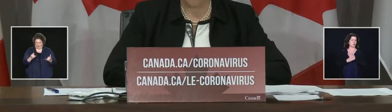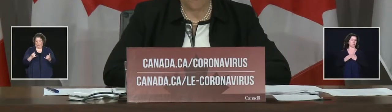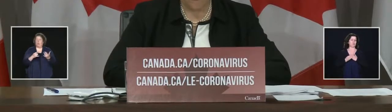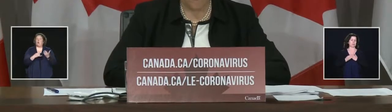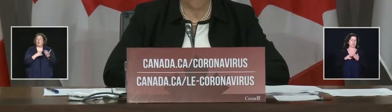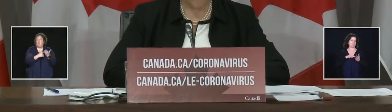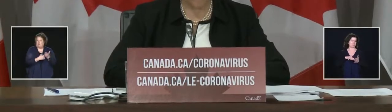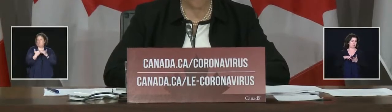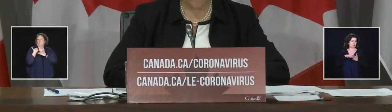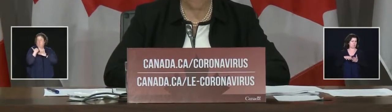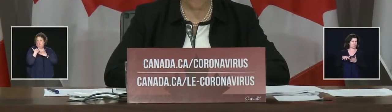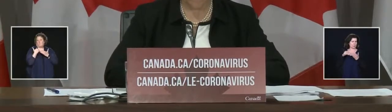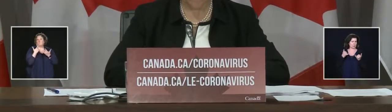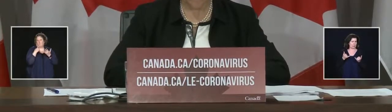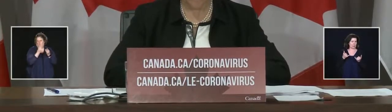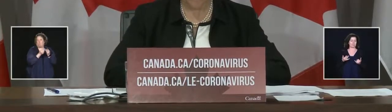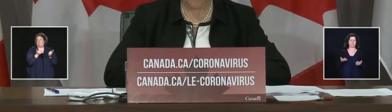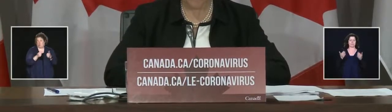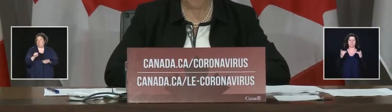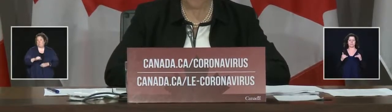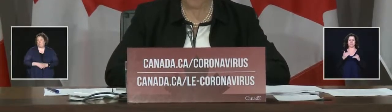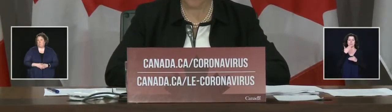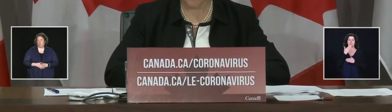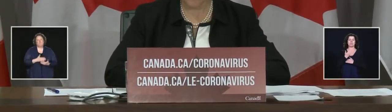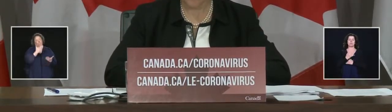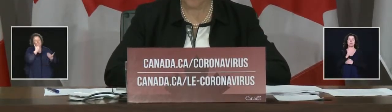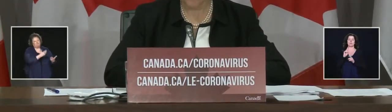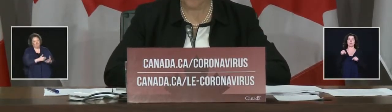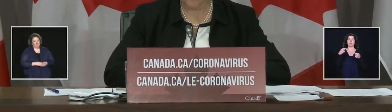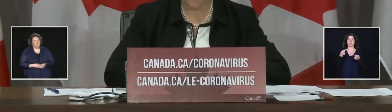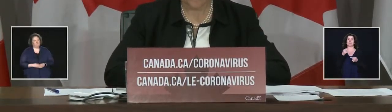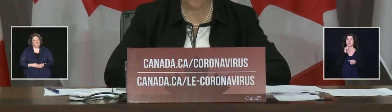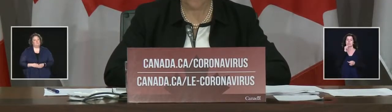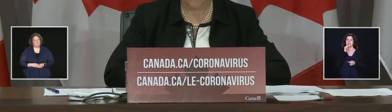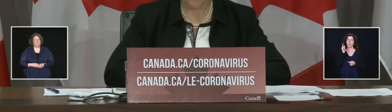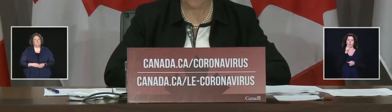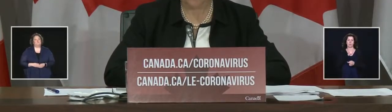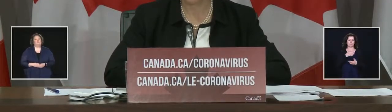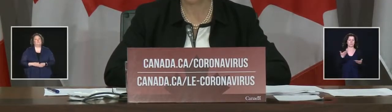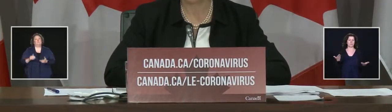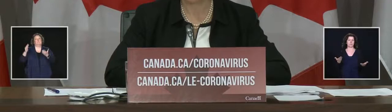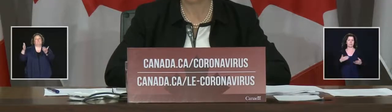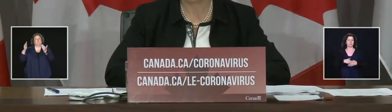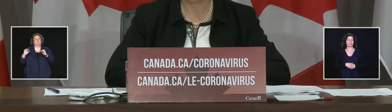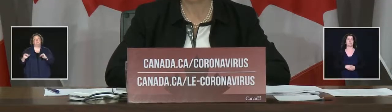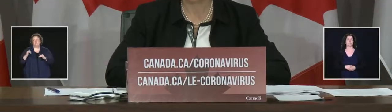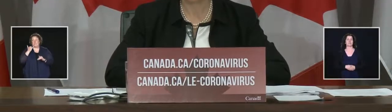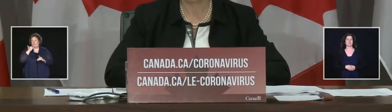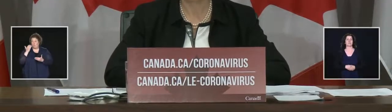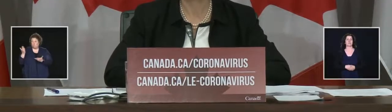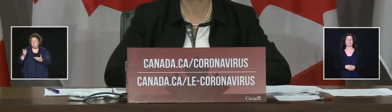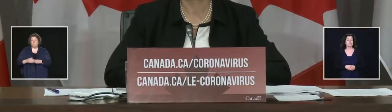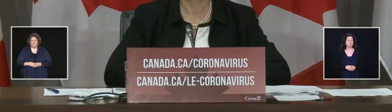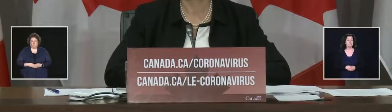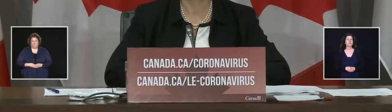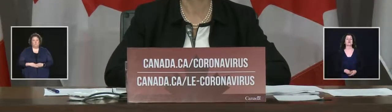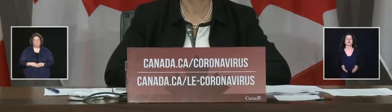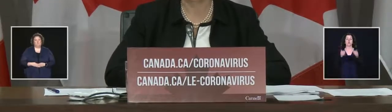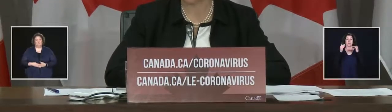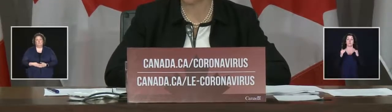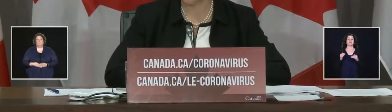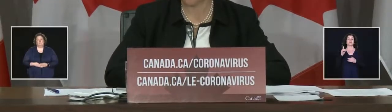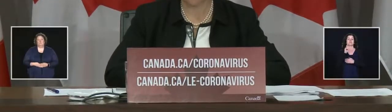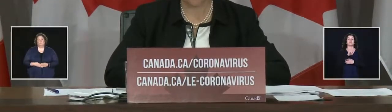la Vice-Première Ministre. Opérateur, prochaine question, s'il vous plaît. Deputy Prime Minister, next question from the operator, please. Thank you. Merci. Our next question, notre prochaine question, est from Raymond